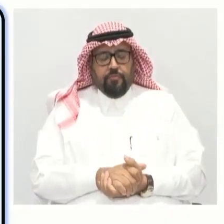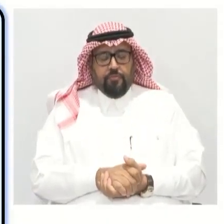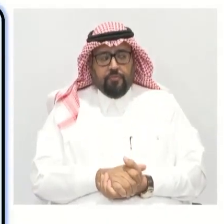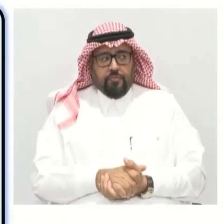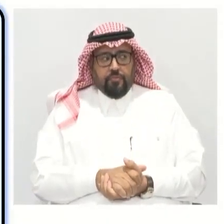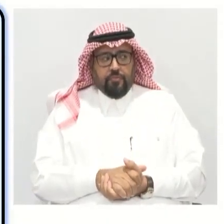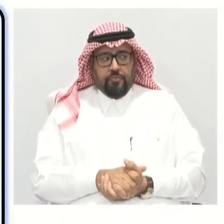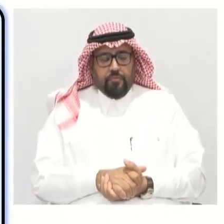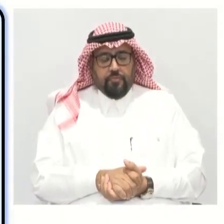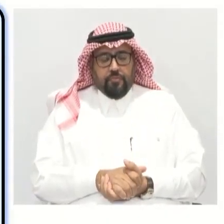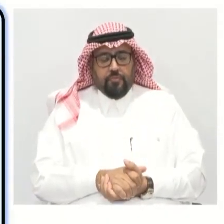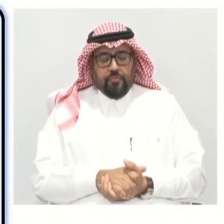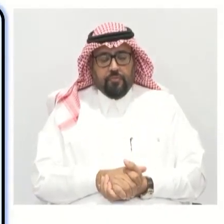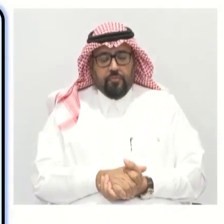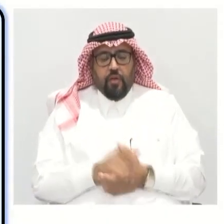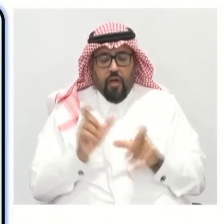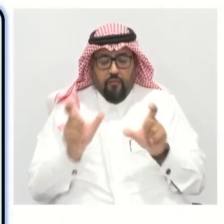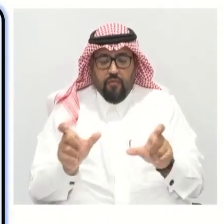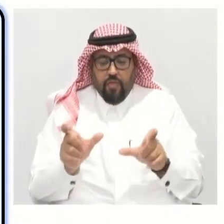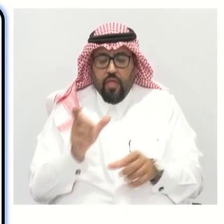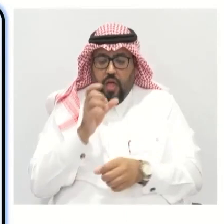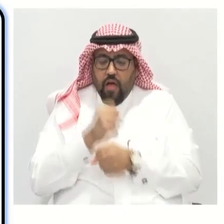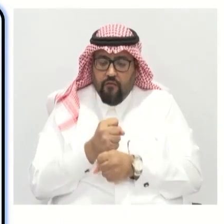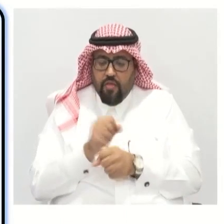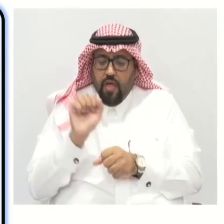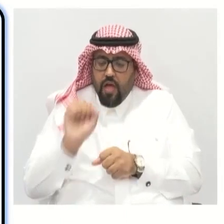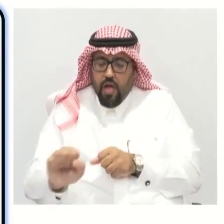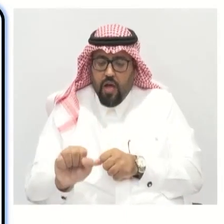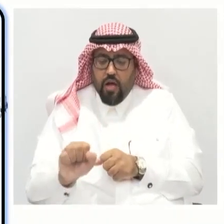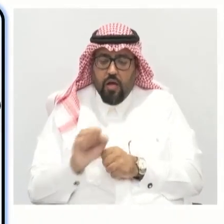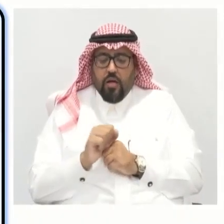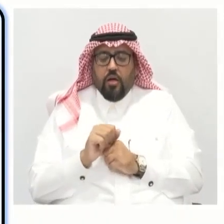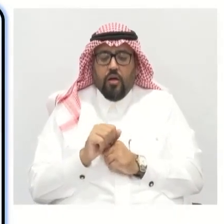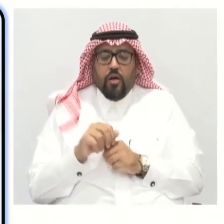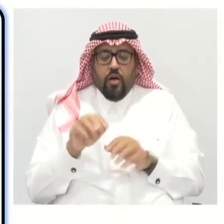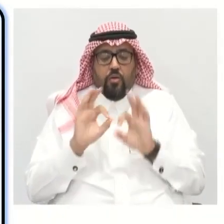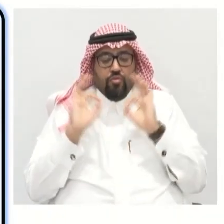الاجتماعيه احسنتم حفظ حقوق افراد المجتمع